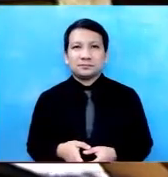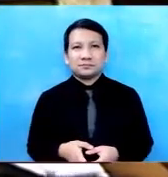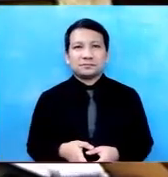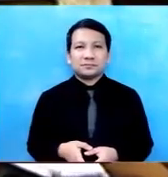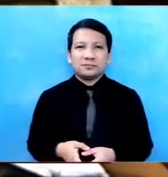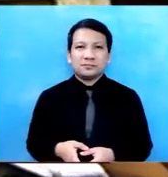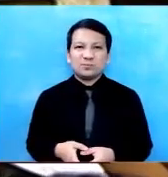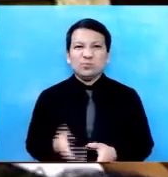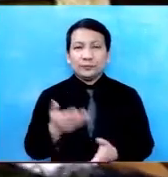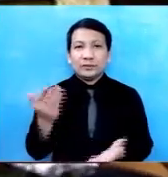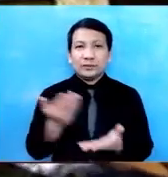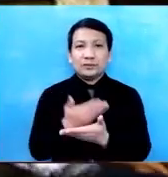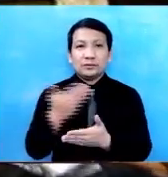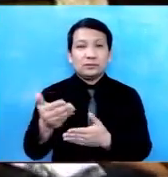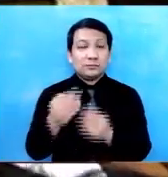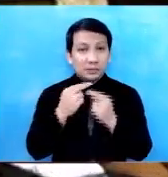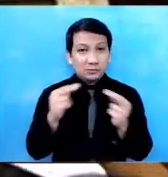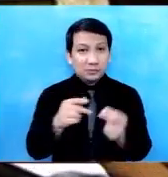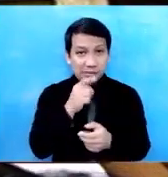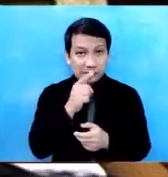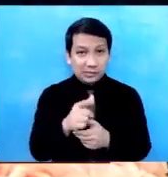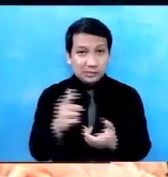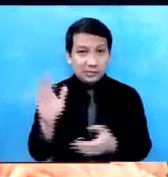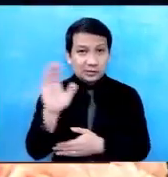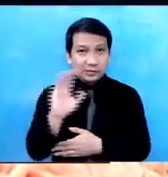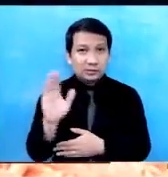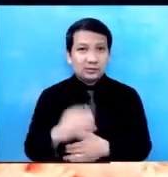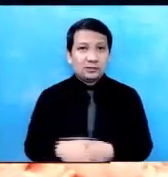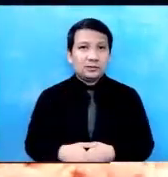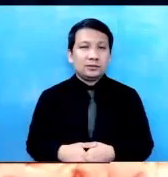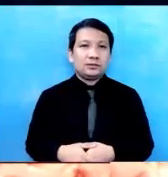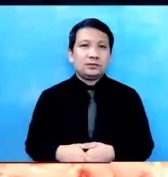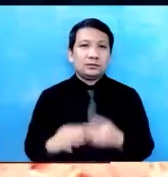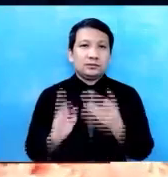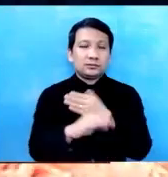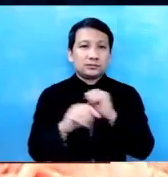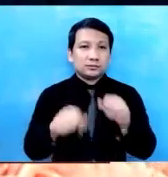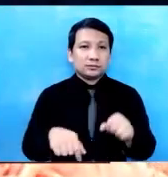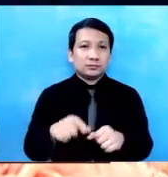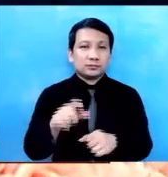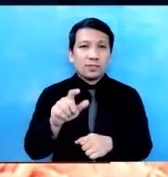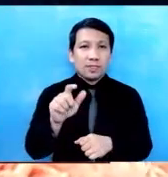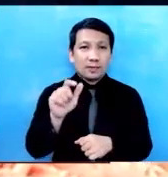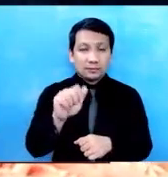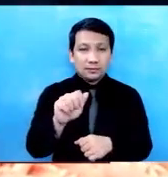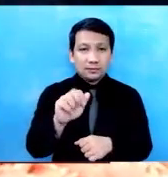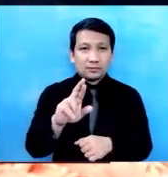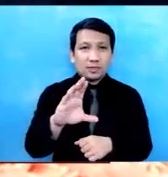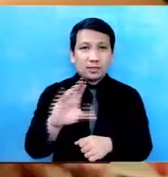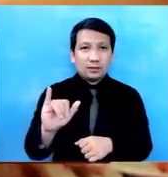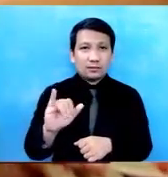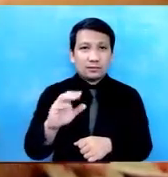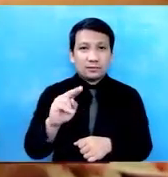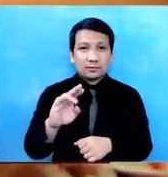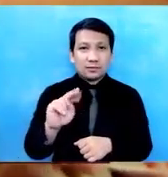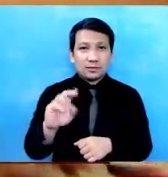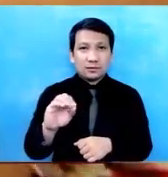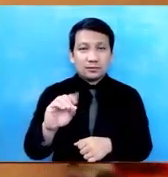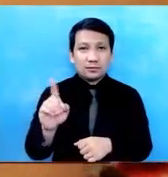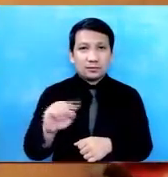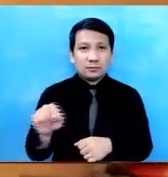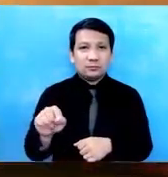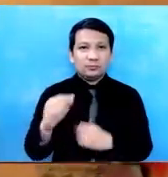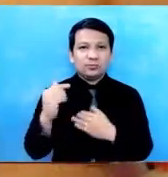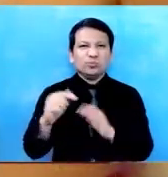Ito pang isang pampabuenas ngayong Pasko. Nagbabalik kapatid network si RC Muñoz. Mapapanood siya sa limited